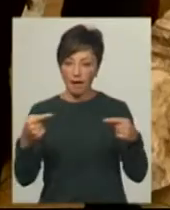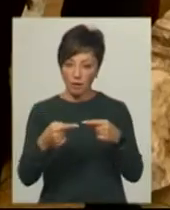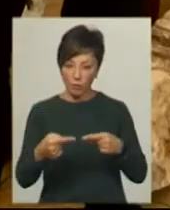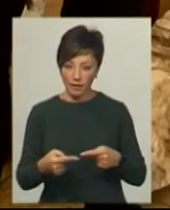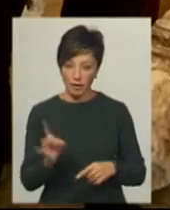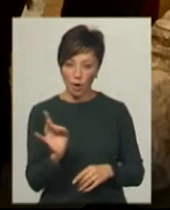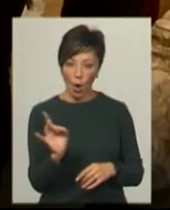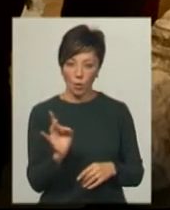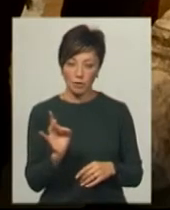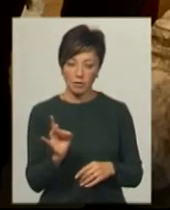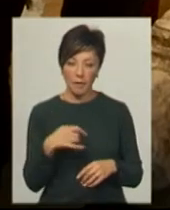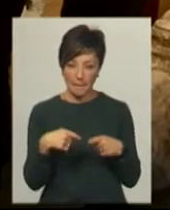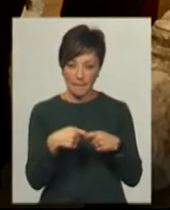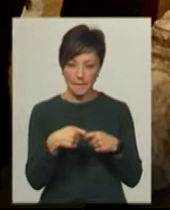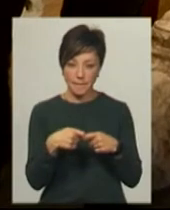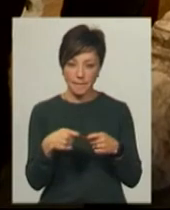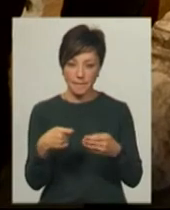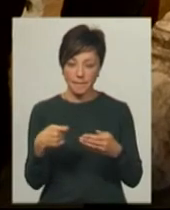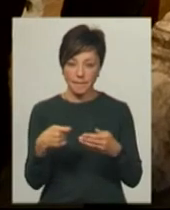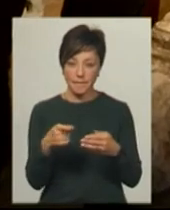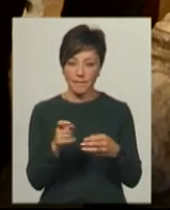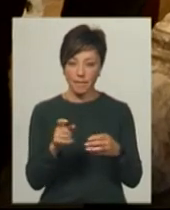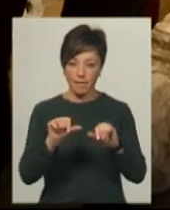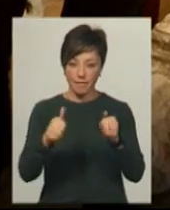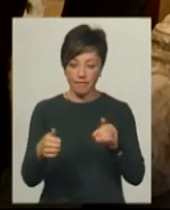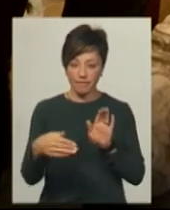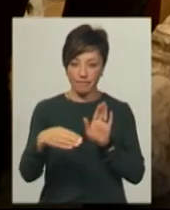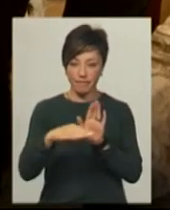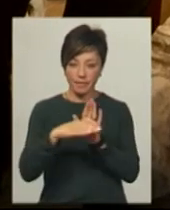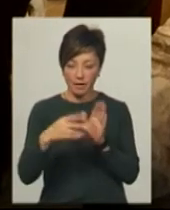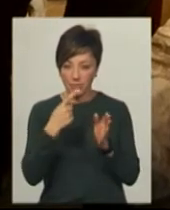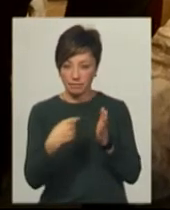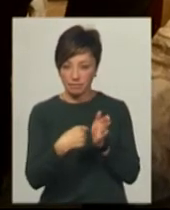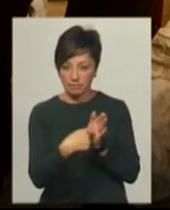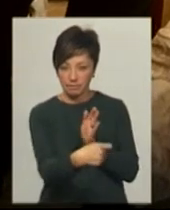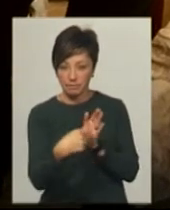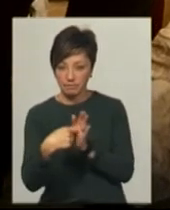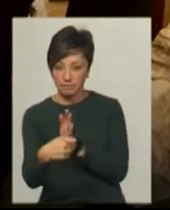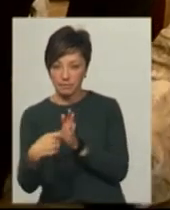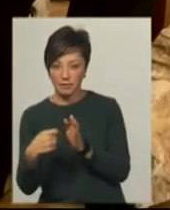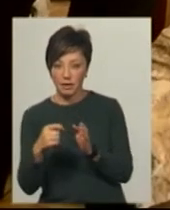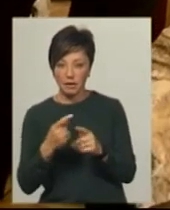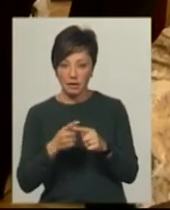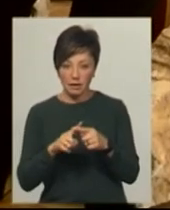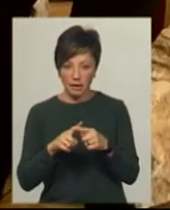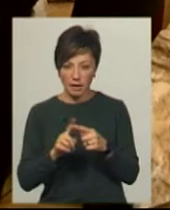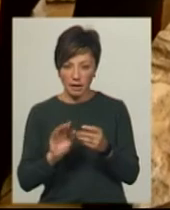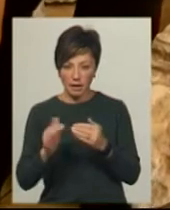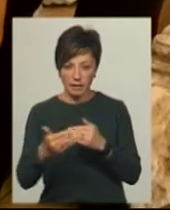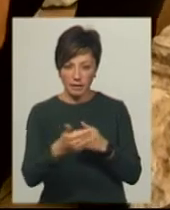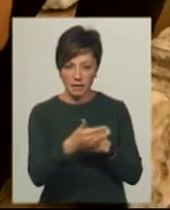розмірам. Ми прикладаємо шаблон і пересвідчуємося, що кривизна